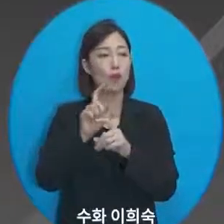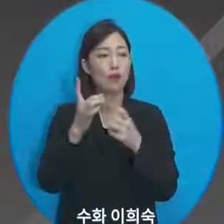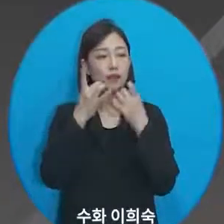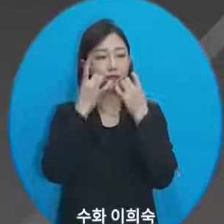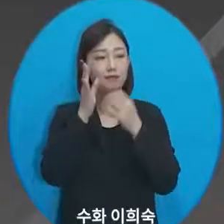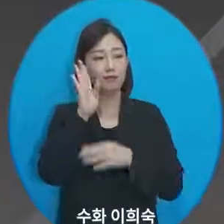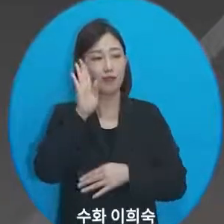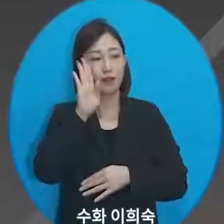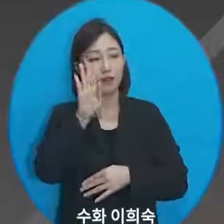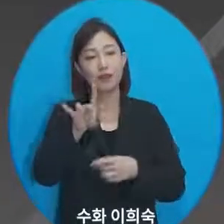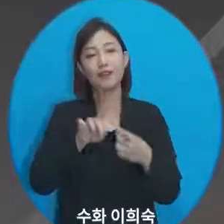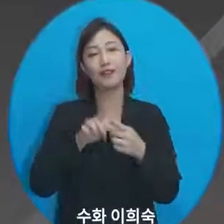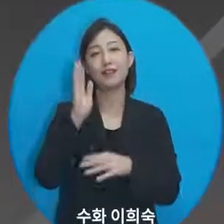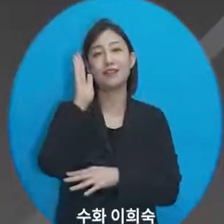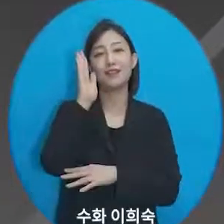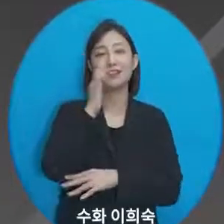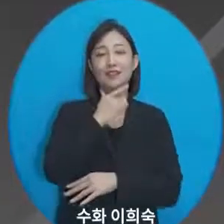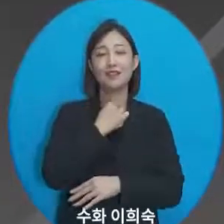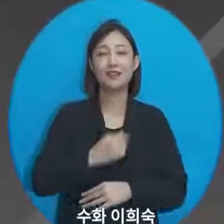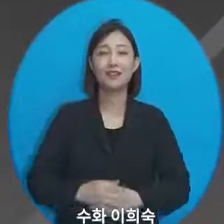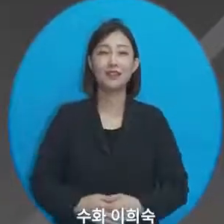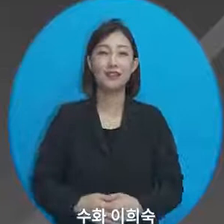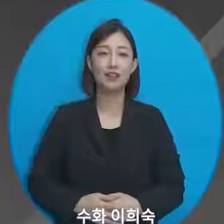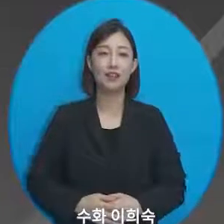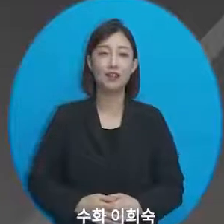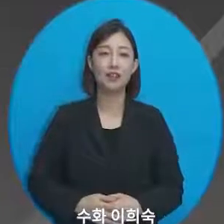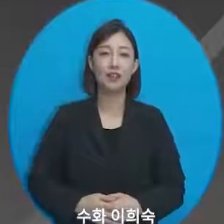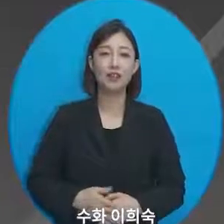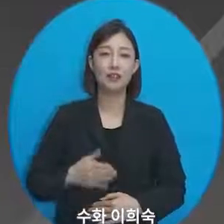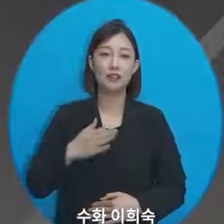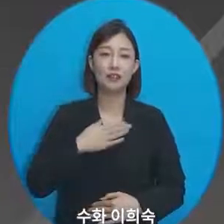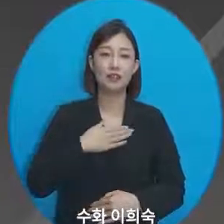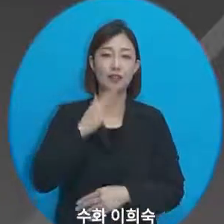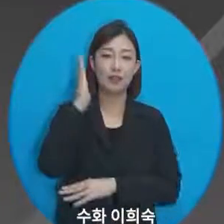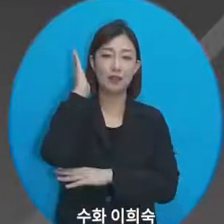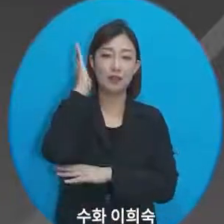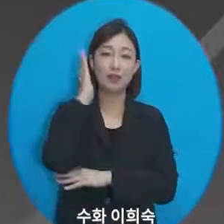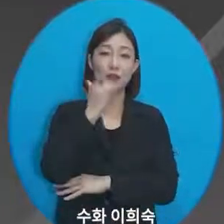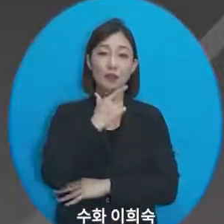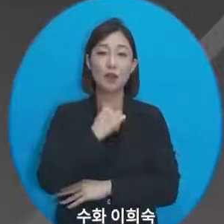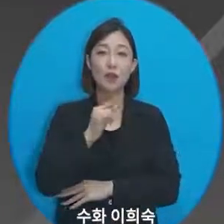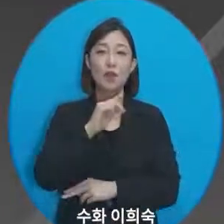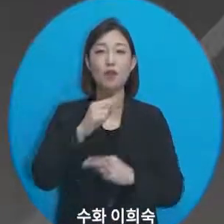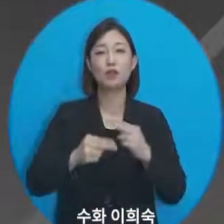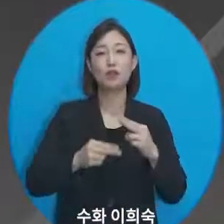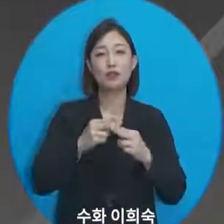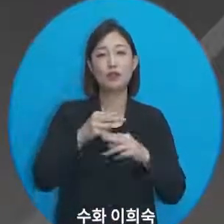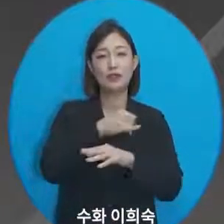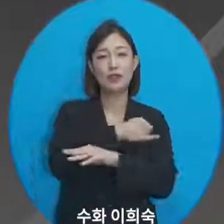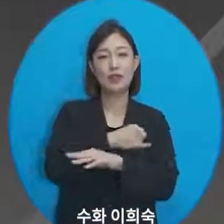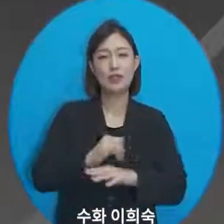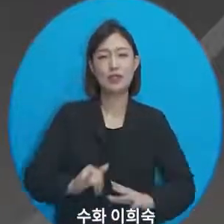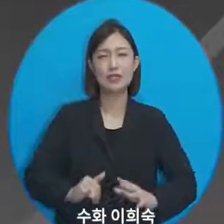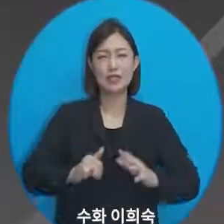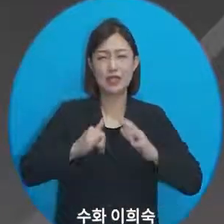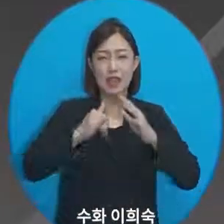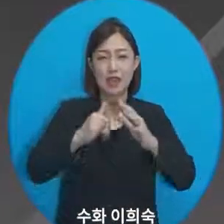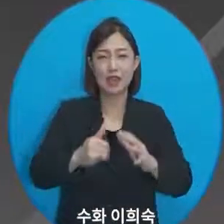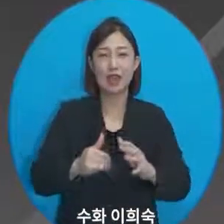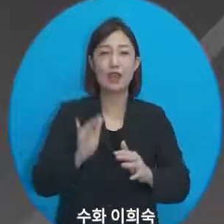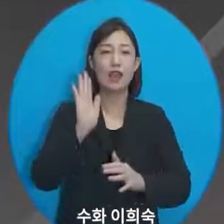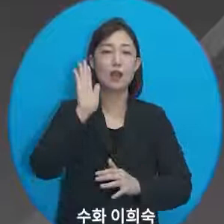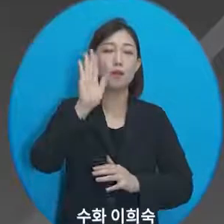될지에 대해서 말씀드리도록 하겠습니다. 제가 드릴 말씀 내용은 유니버셜 디자인이 세계적 동향이고 그